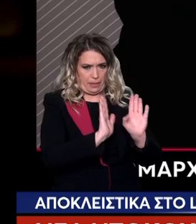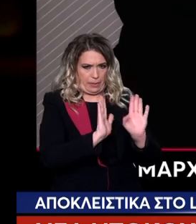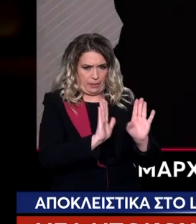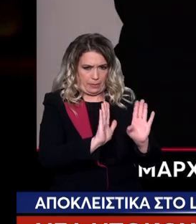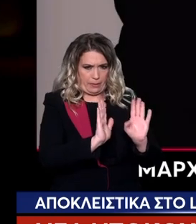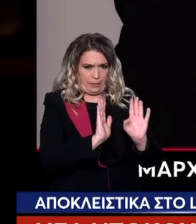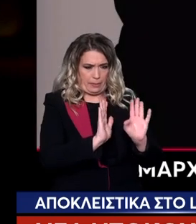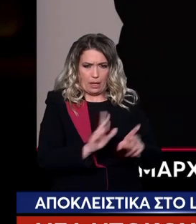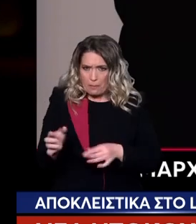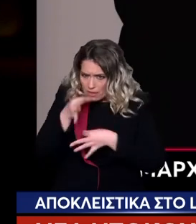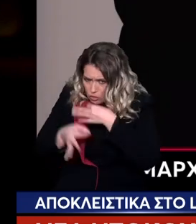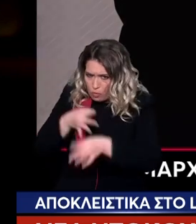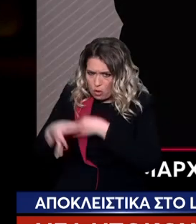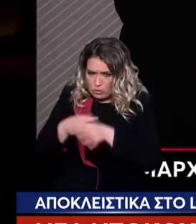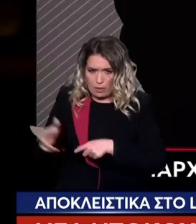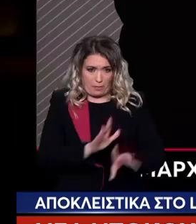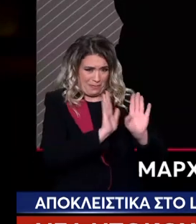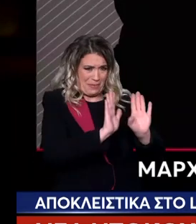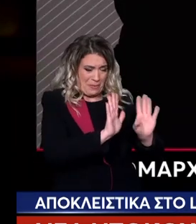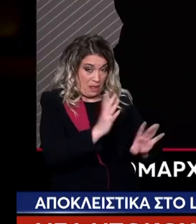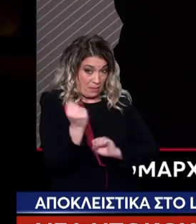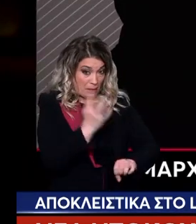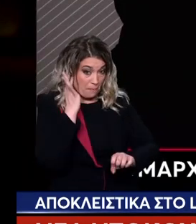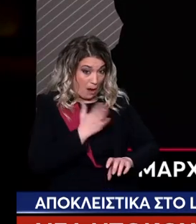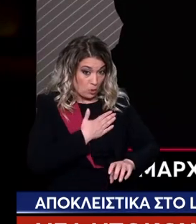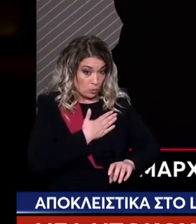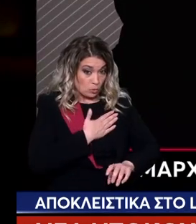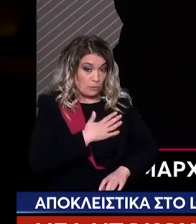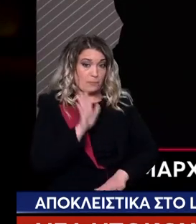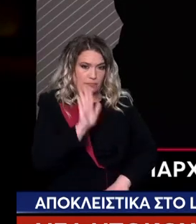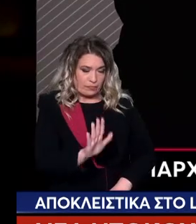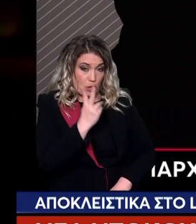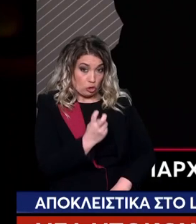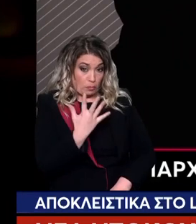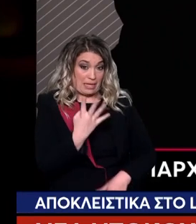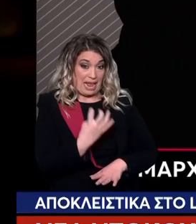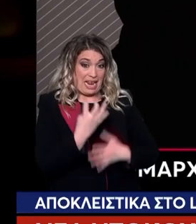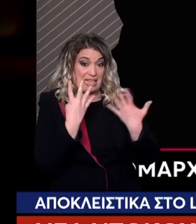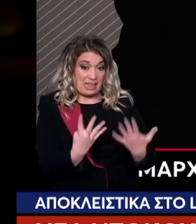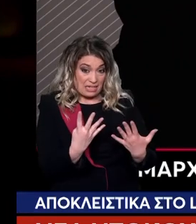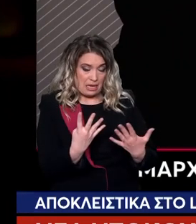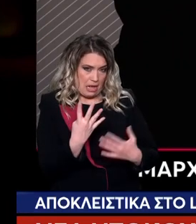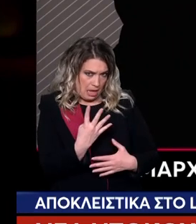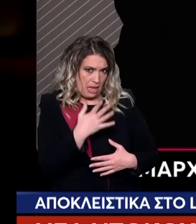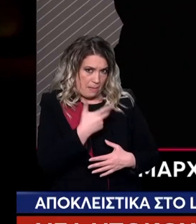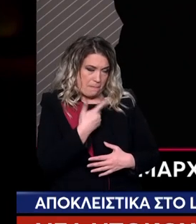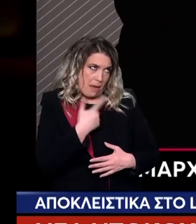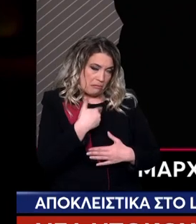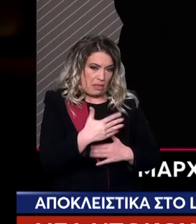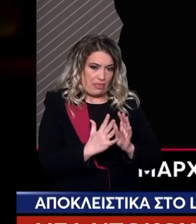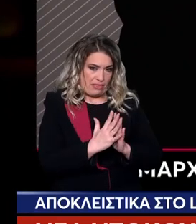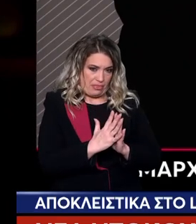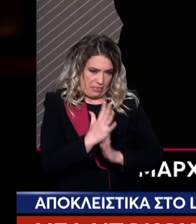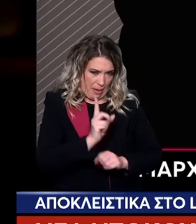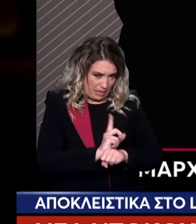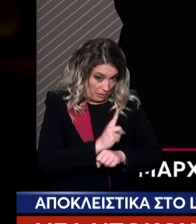άλλο μα αφού δε μ αφήνεις εσύ ε δημήτρη ακούς ε το 2594 δεν έχει γύρη έναι 1έ τ